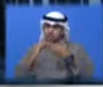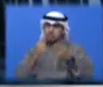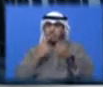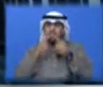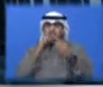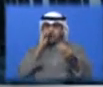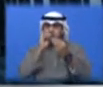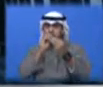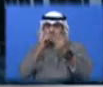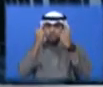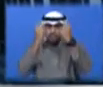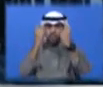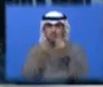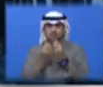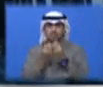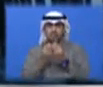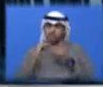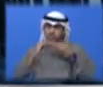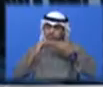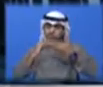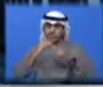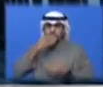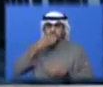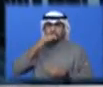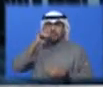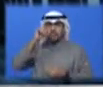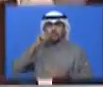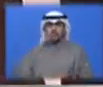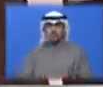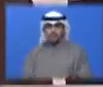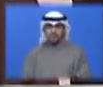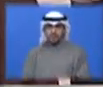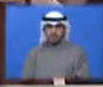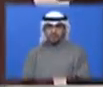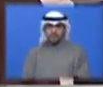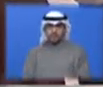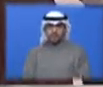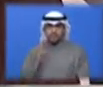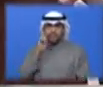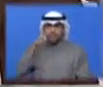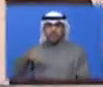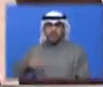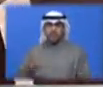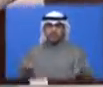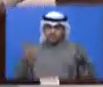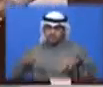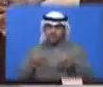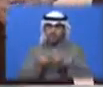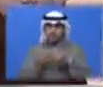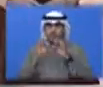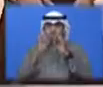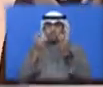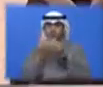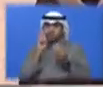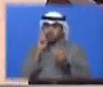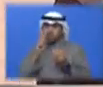معاهم ويساعدونهم، فهذا كله وايد وايد زين لصالح الطلبة. يعني يبقى تطوير التعليم قضية مجتمعية يجب